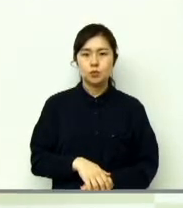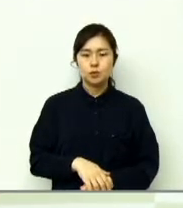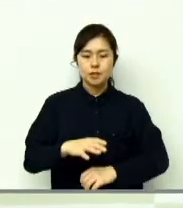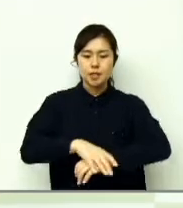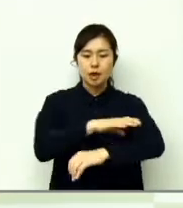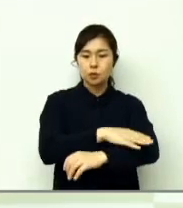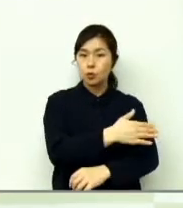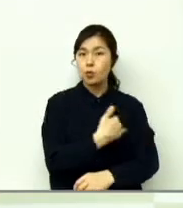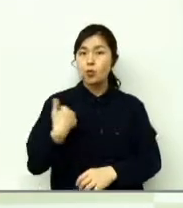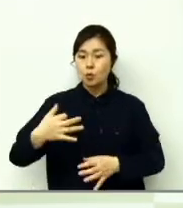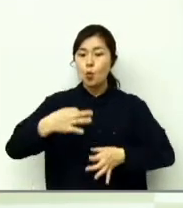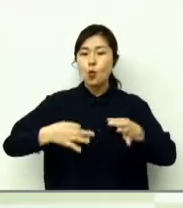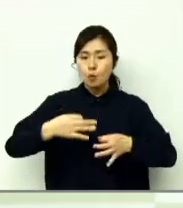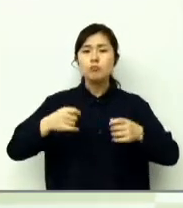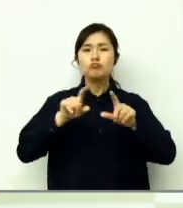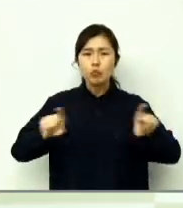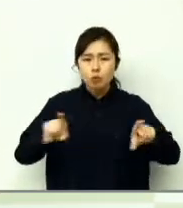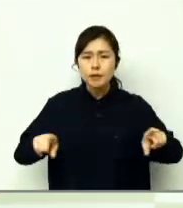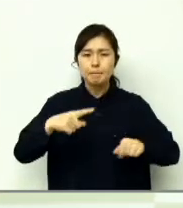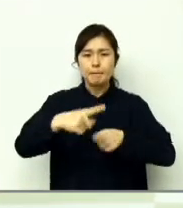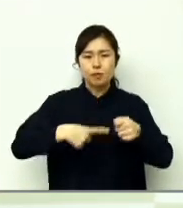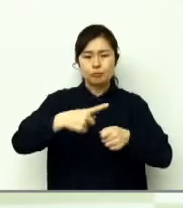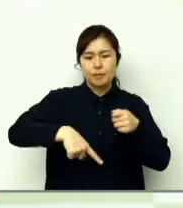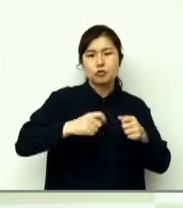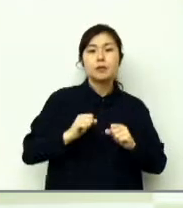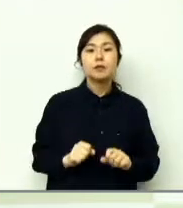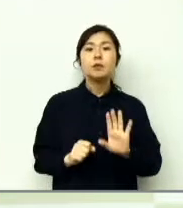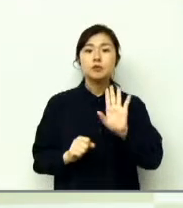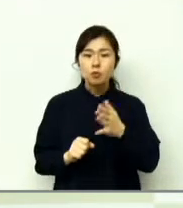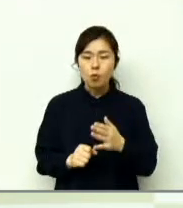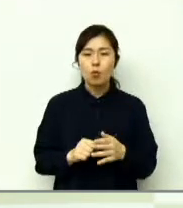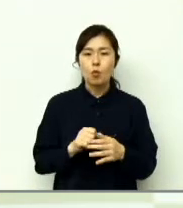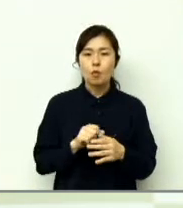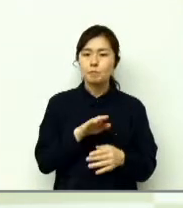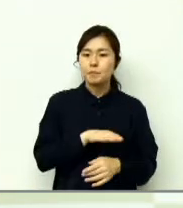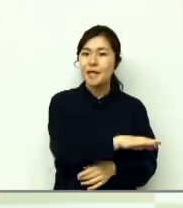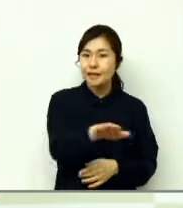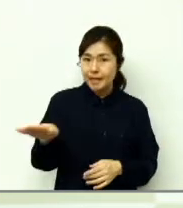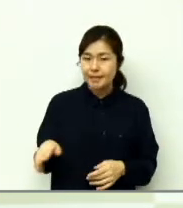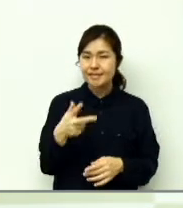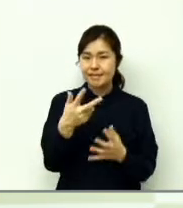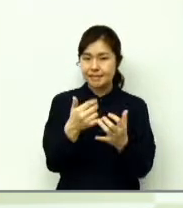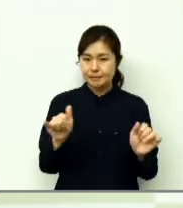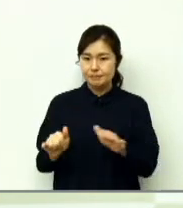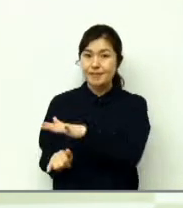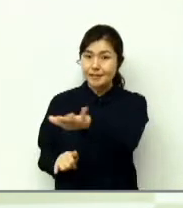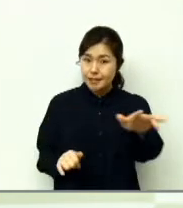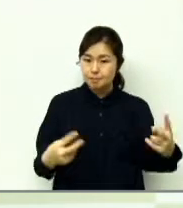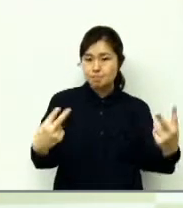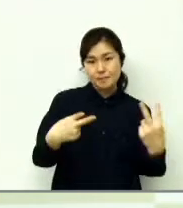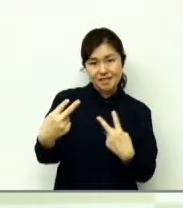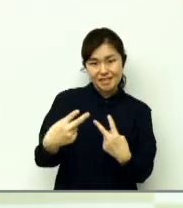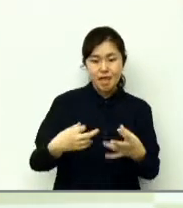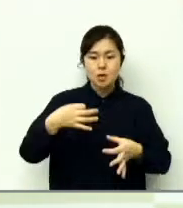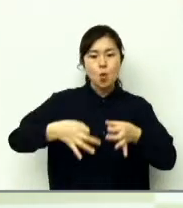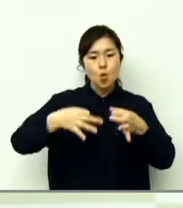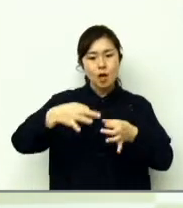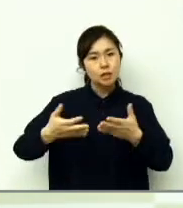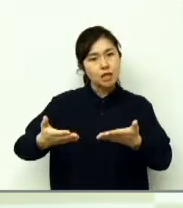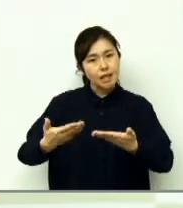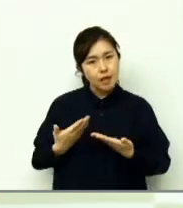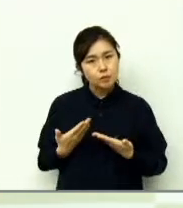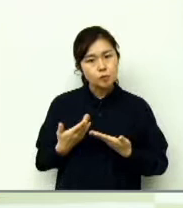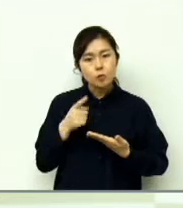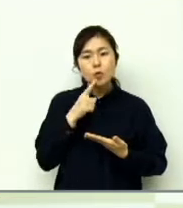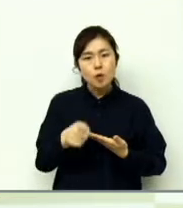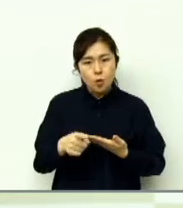てはこれ毎年やってまいりますが、外部評価、こう市民評価のような形のものについては、まあ、そういったタ